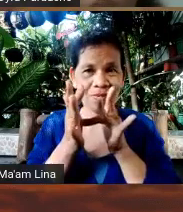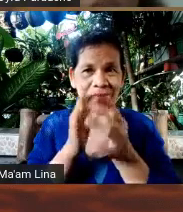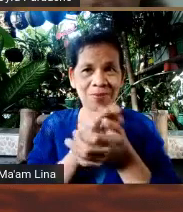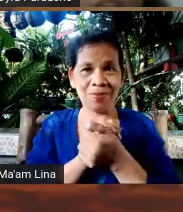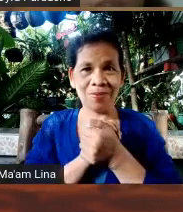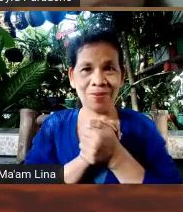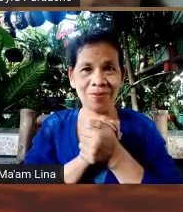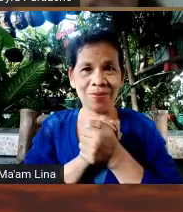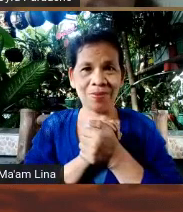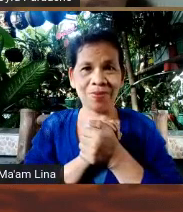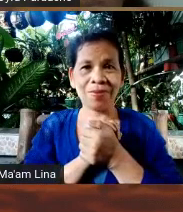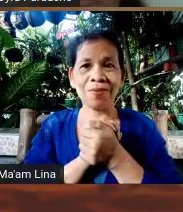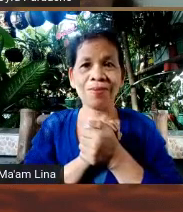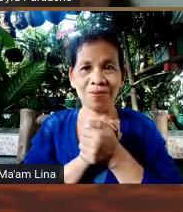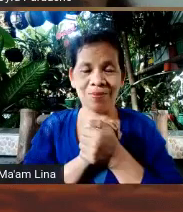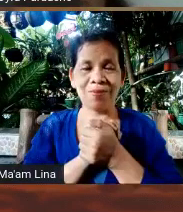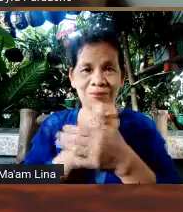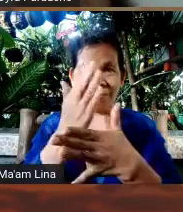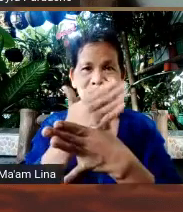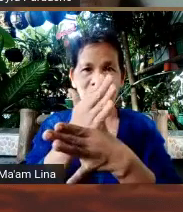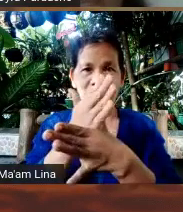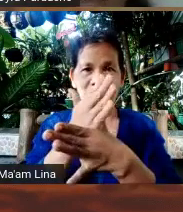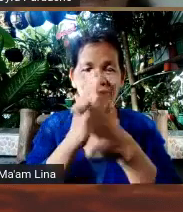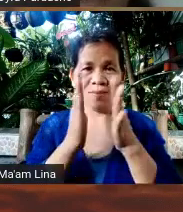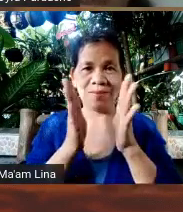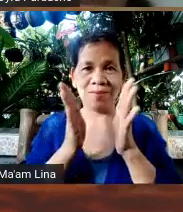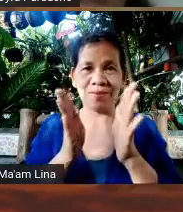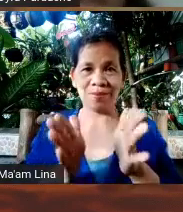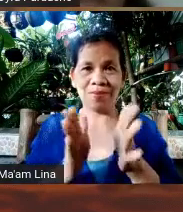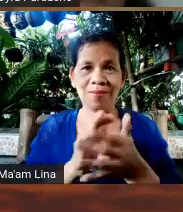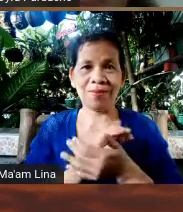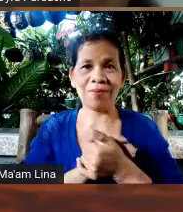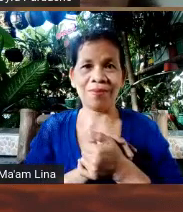ayun nga po, tagapamagitan po siya.